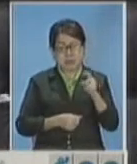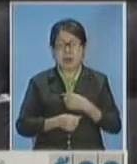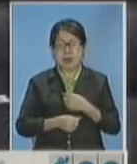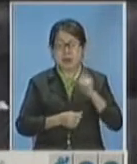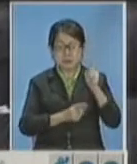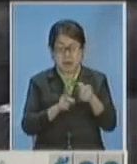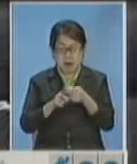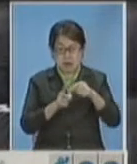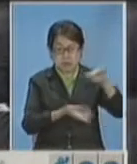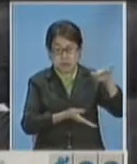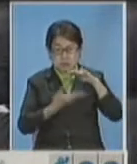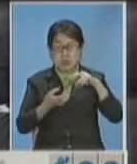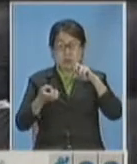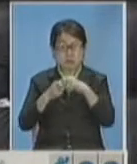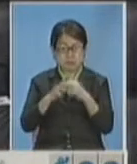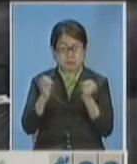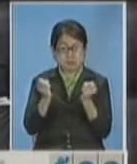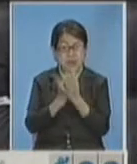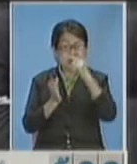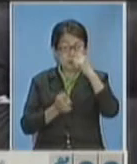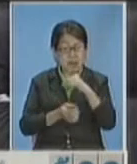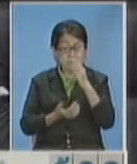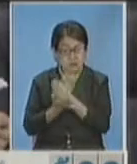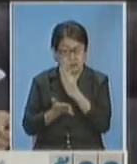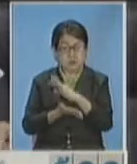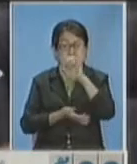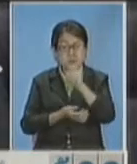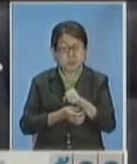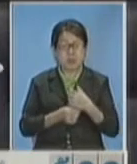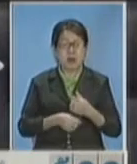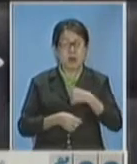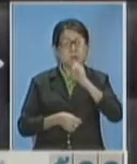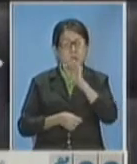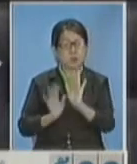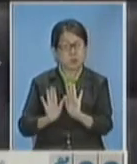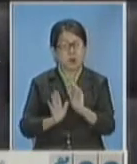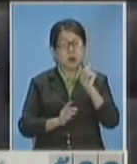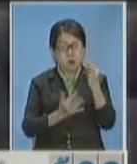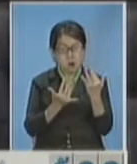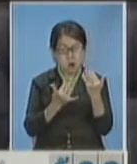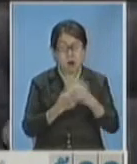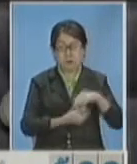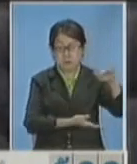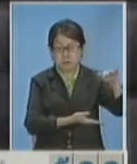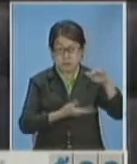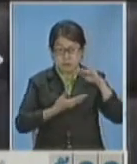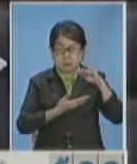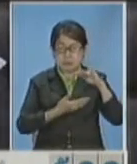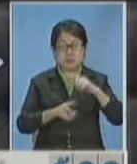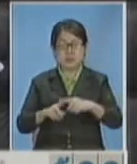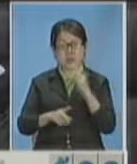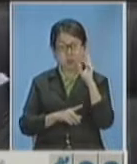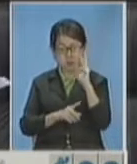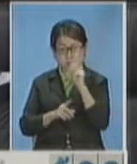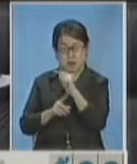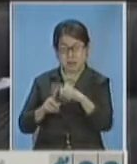จะกระทบกับพี่น้องเกษตรกรของเราแต่ว่าเราก็เลยบอกว่าเดิมทีเนี่ยเราบอกให้เข้าได้ในช่วงเดือนมิถุนาพ